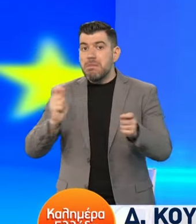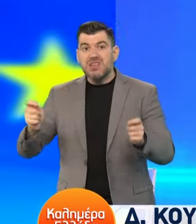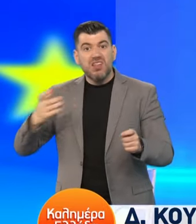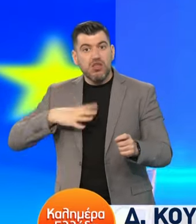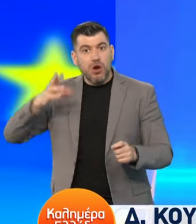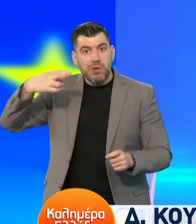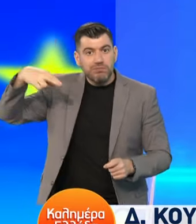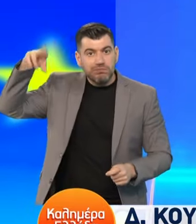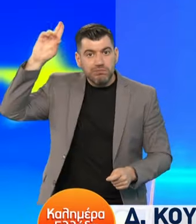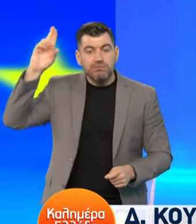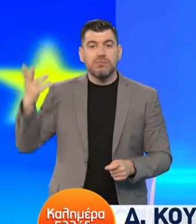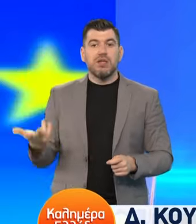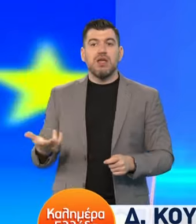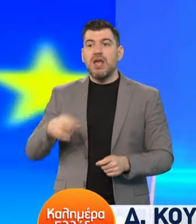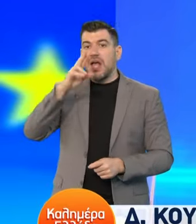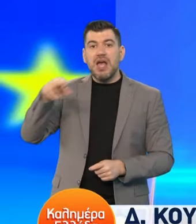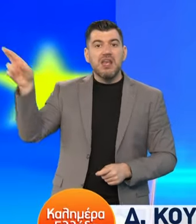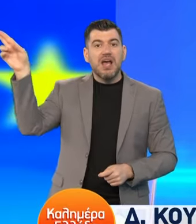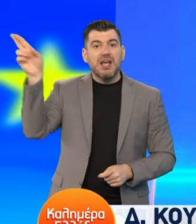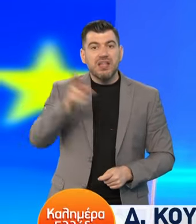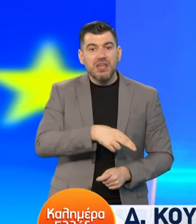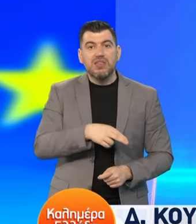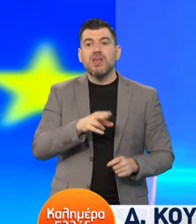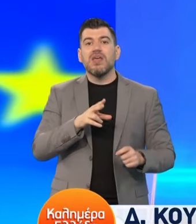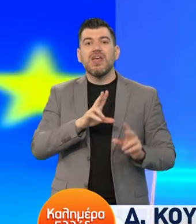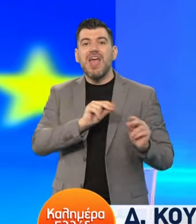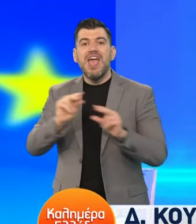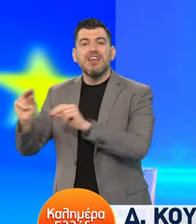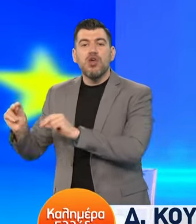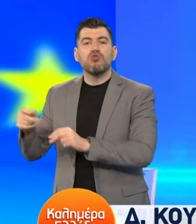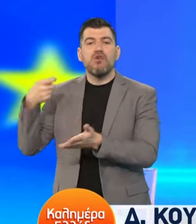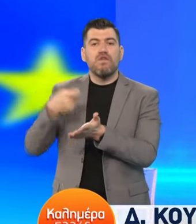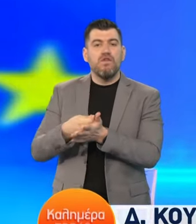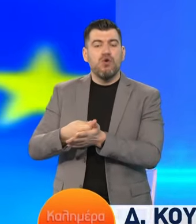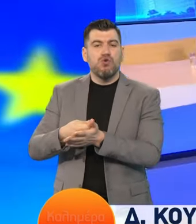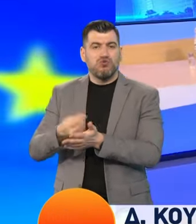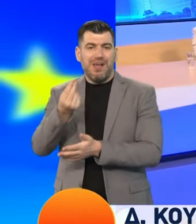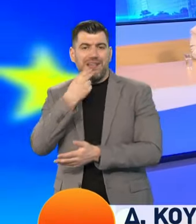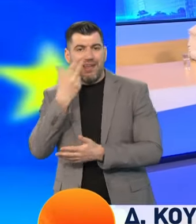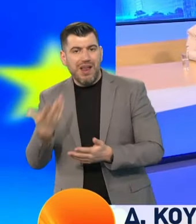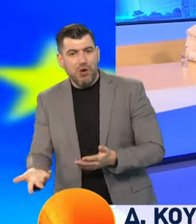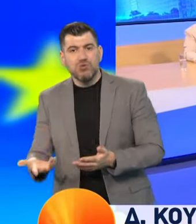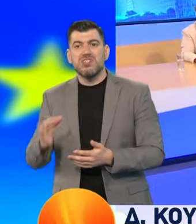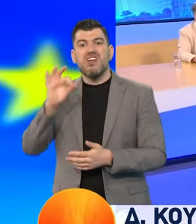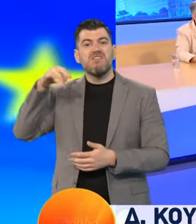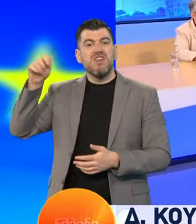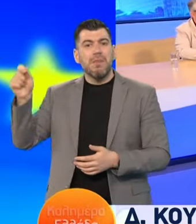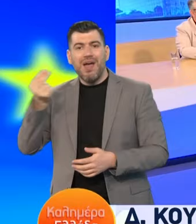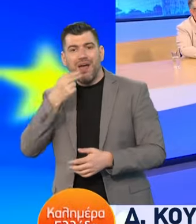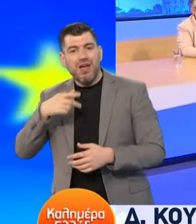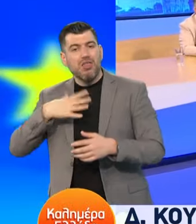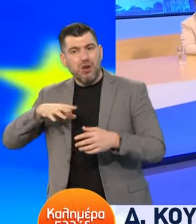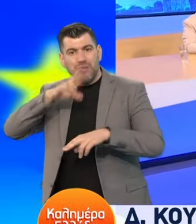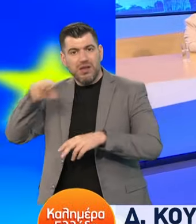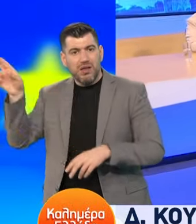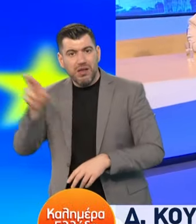να υπάρχει κατάργηση του ενιοφόρου κατανάλωσης, του ΦΠΑ στα είδη πλατιάς λαϊκής κατανάλωσης, να υπάρχει αφορολόγητο όριο,